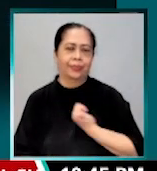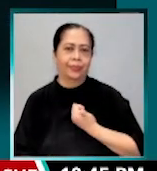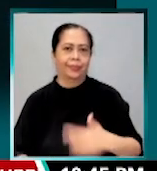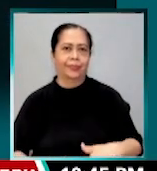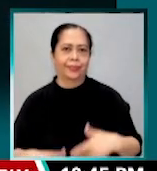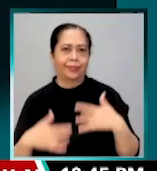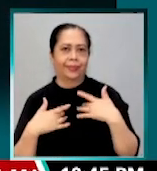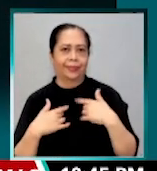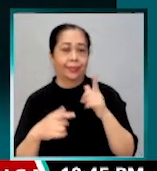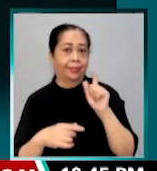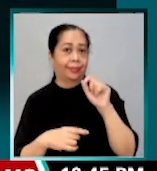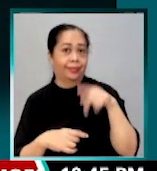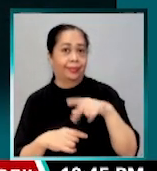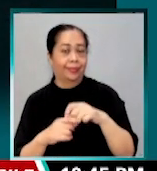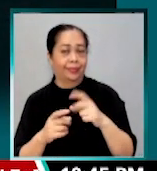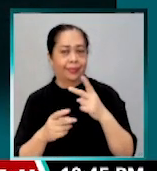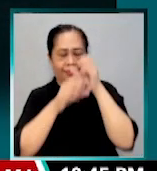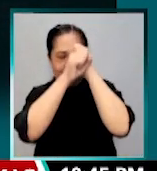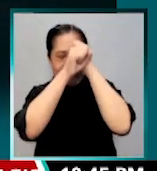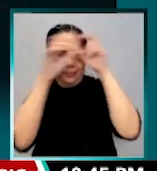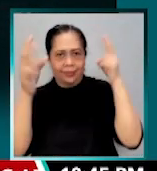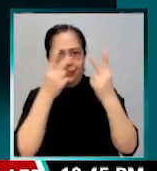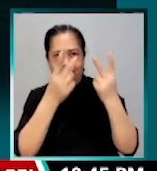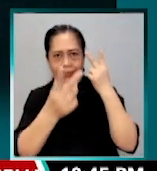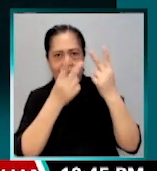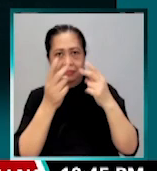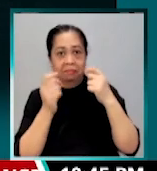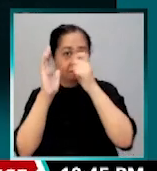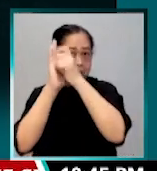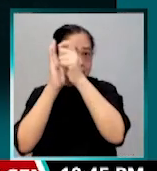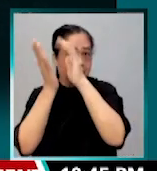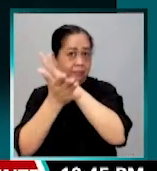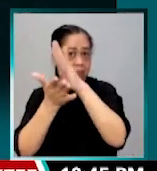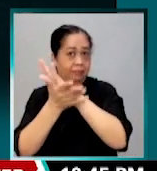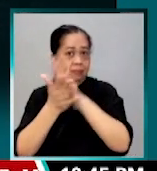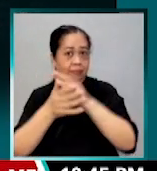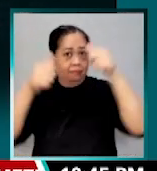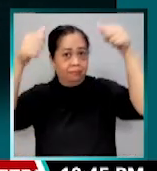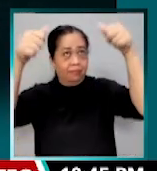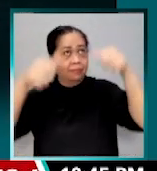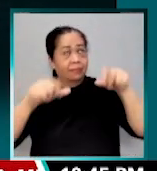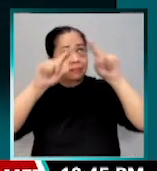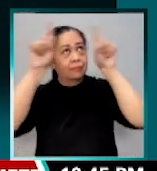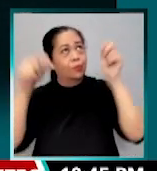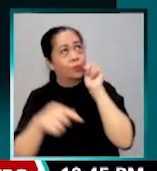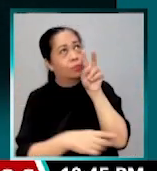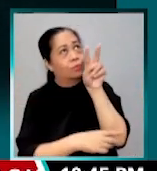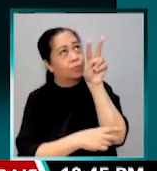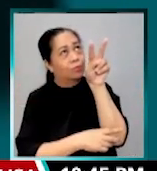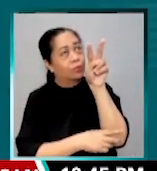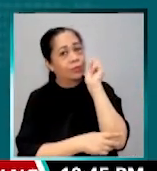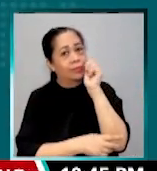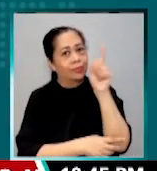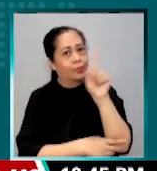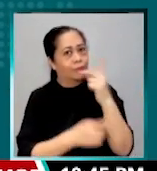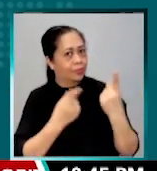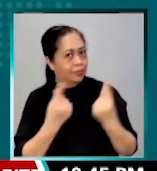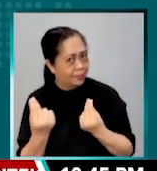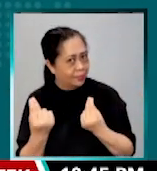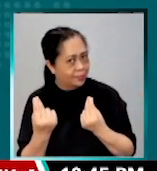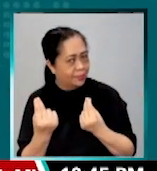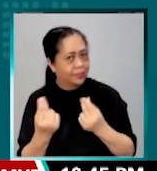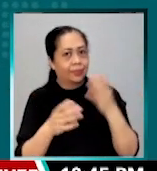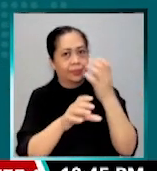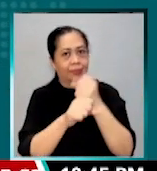tip, visualization. Maaring isulat sa papel at ilagay sa kwarto para lagi mong makikita ang dapat mong gawin. Kumuha rin